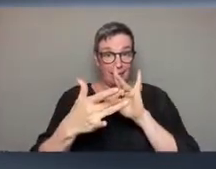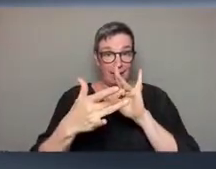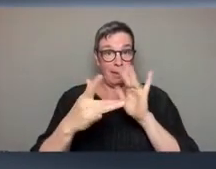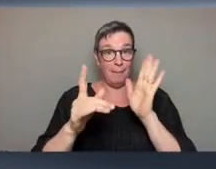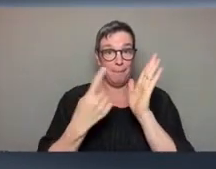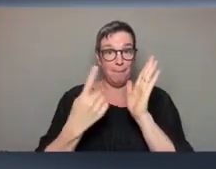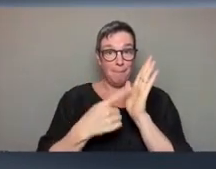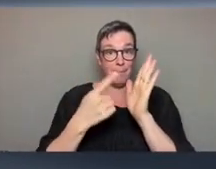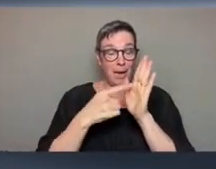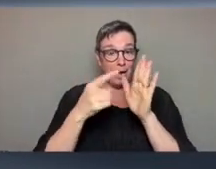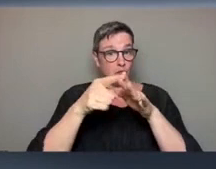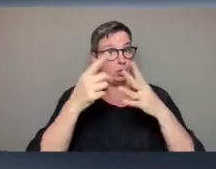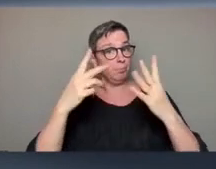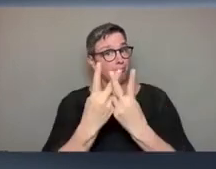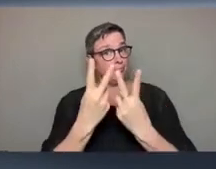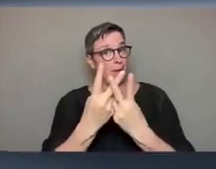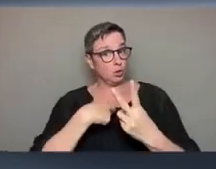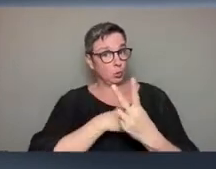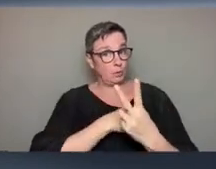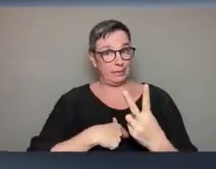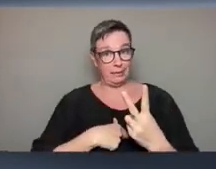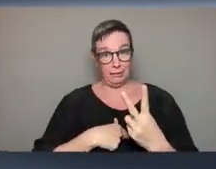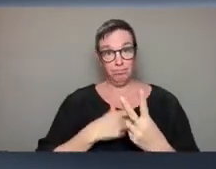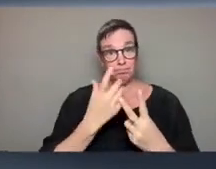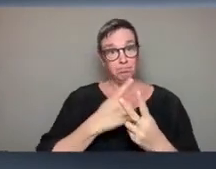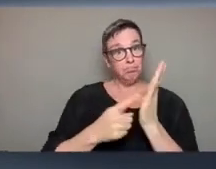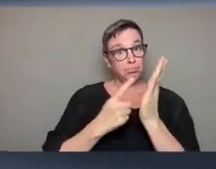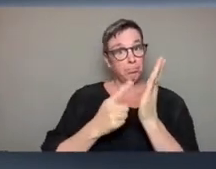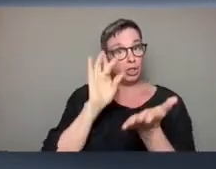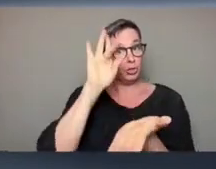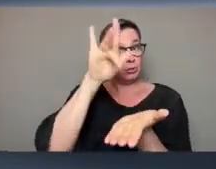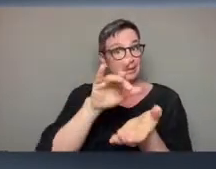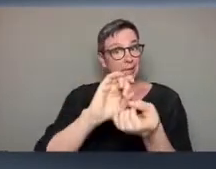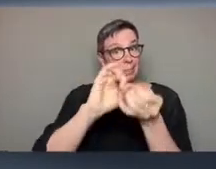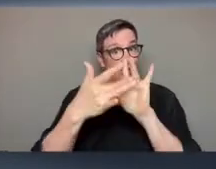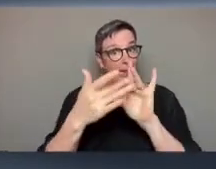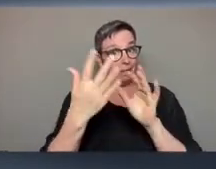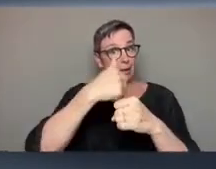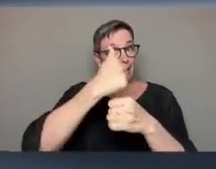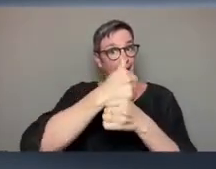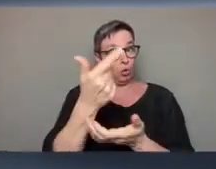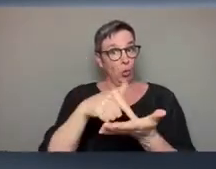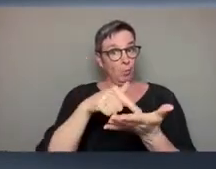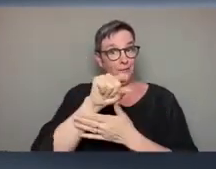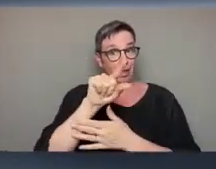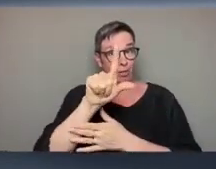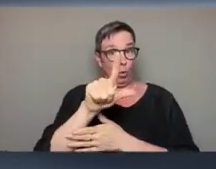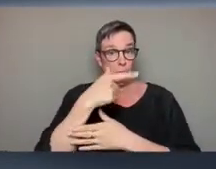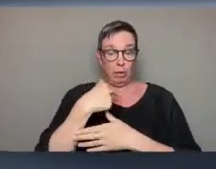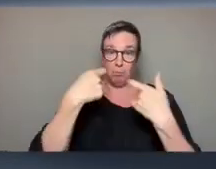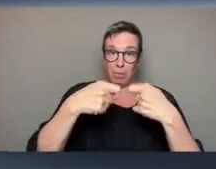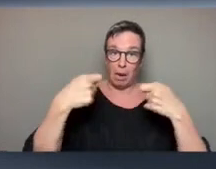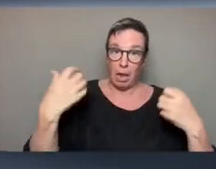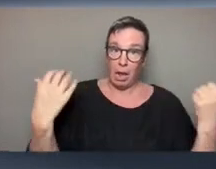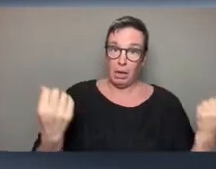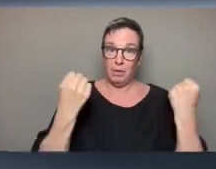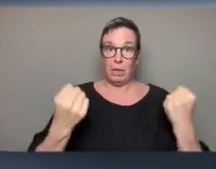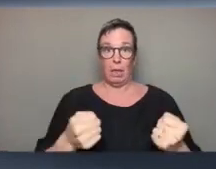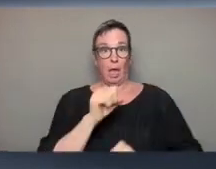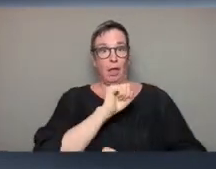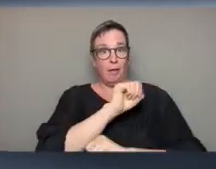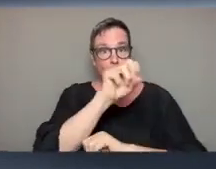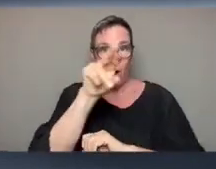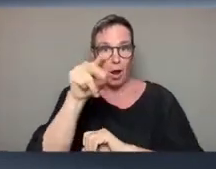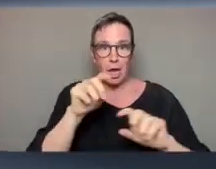page a été créée en 2022 et l'on y retrouve des activités et excursions accessibles pour